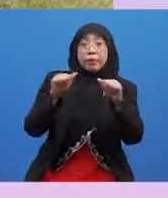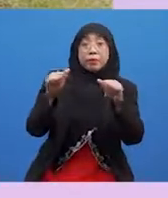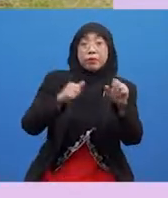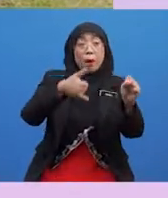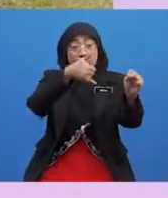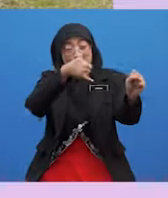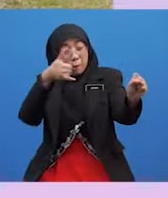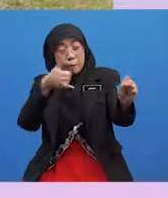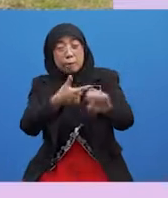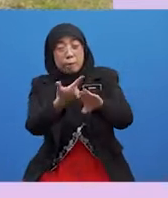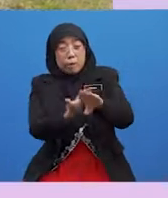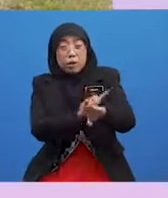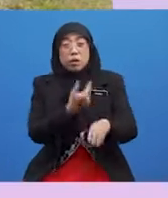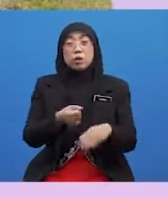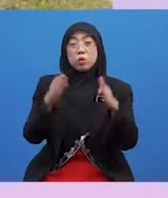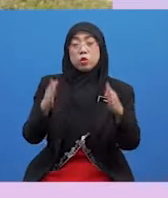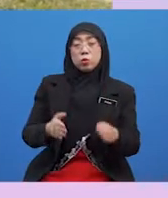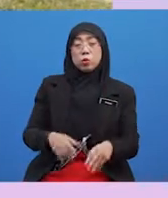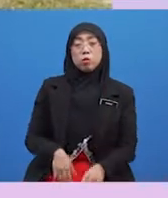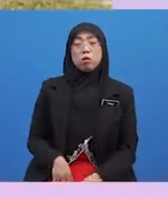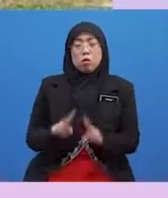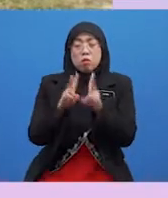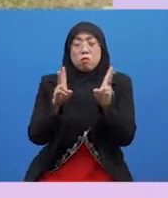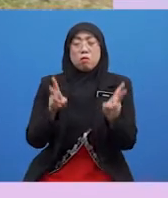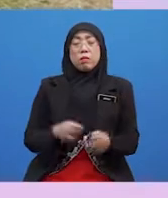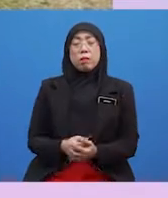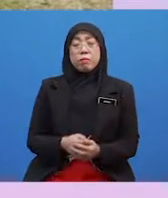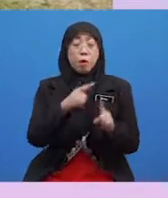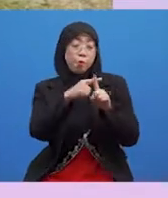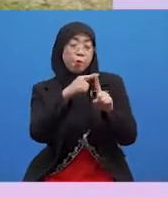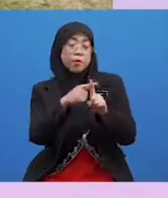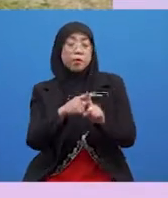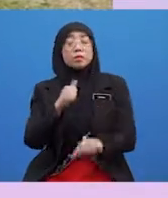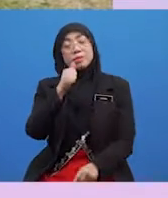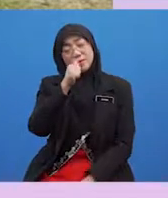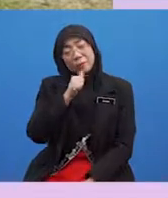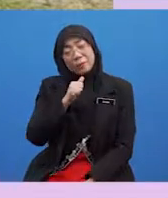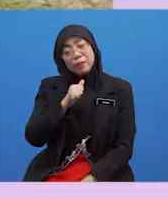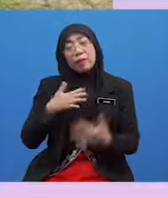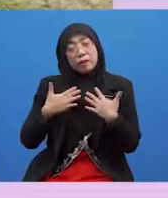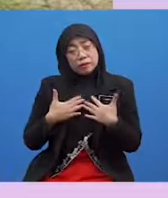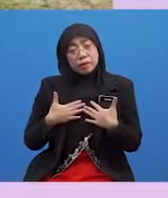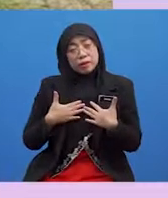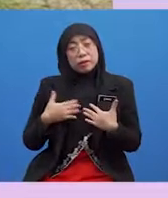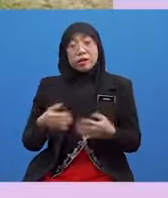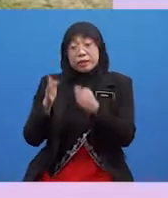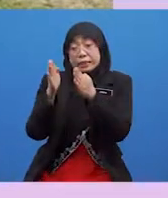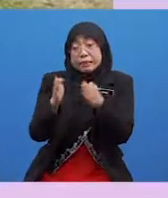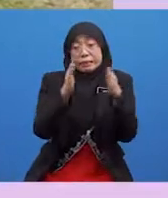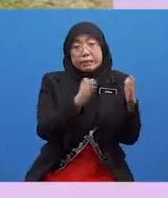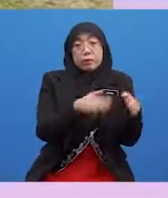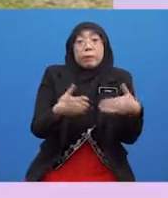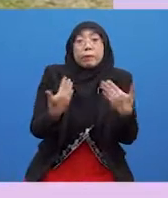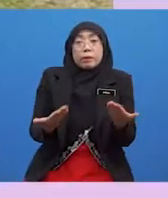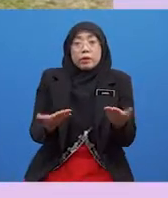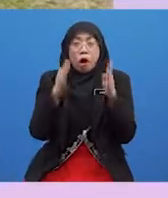dan menjadikan seseorang itu lebih positif, penyabar, tenang, berstrategi serta